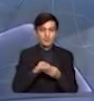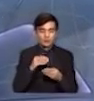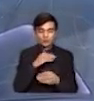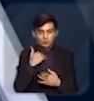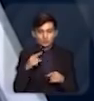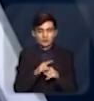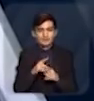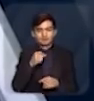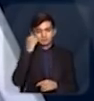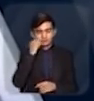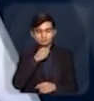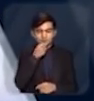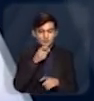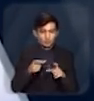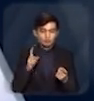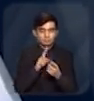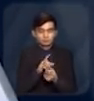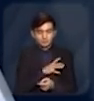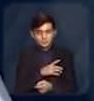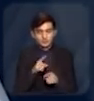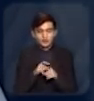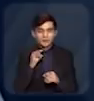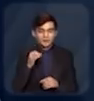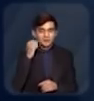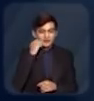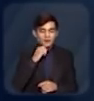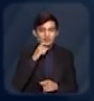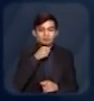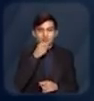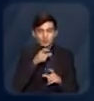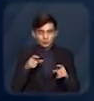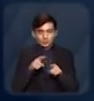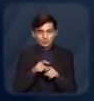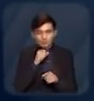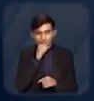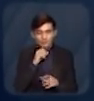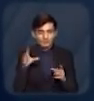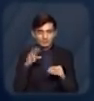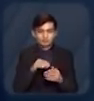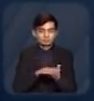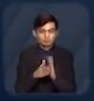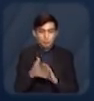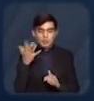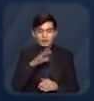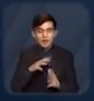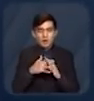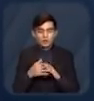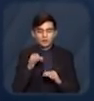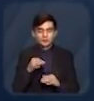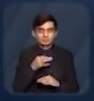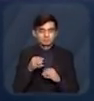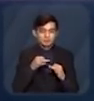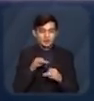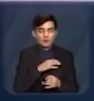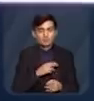айтты. Дегенмен кейбір азаматтар ақсақалдар кеңесі мәселені шешпейді деп отыр. Ал ішкі істер министрлігінің өкілдері болса, неше қылмыстық